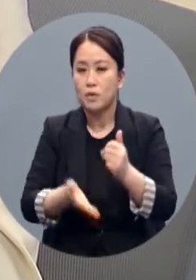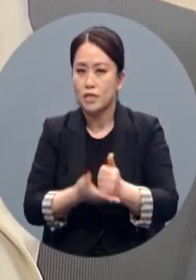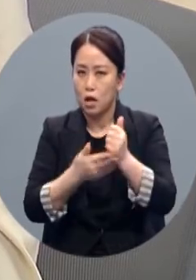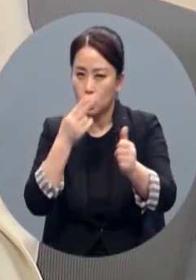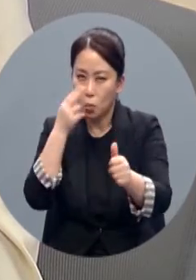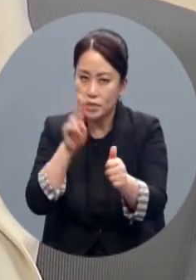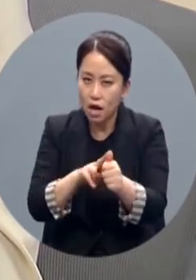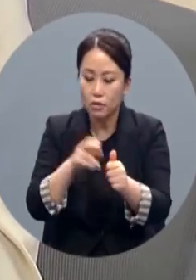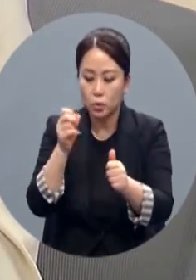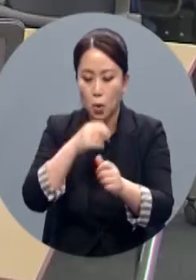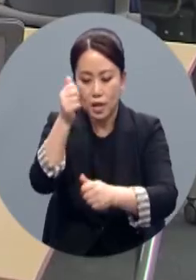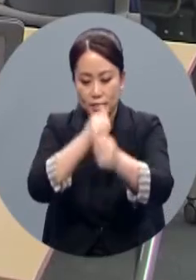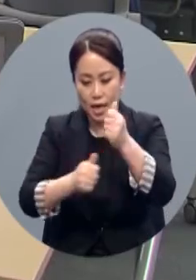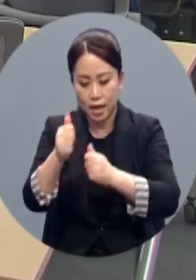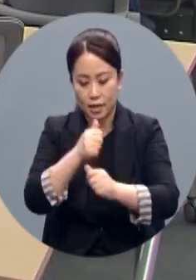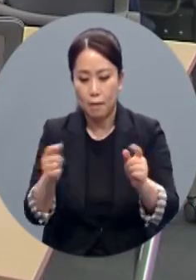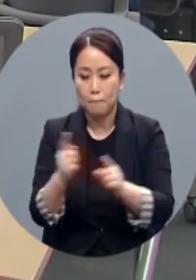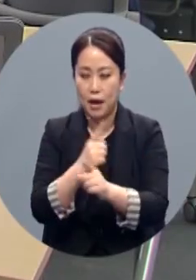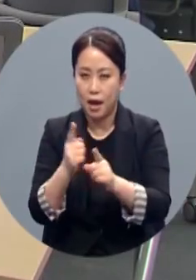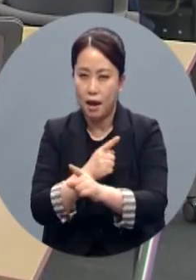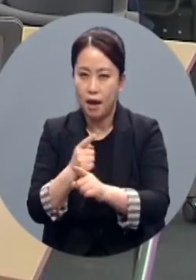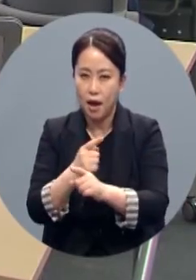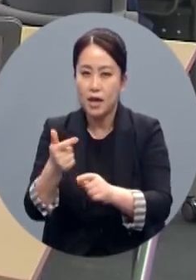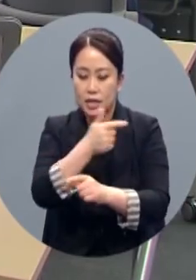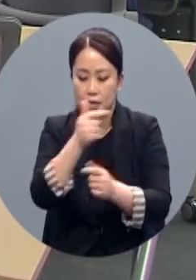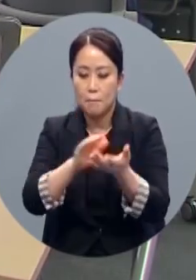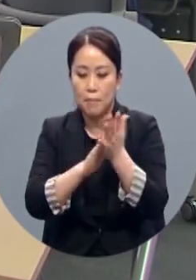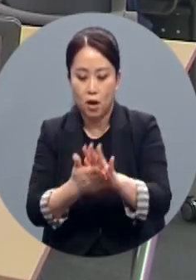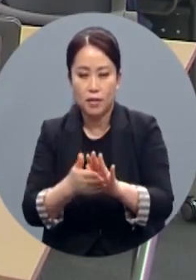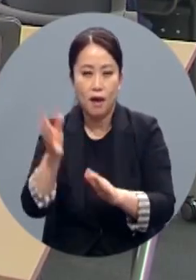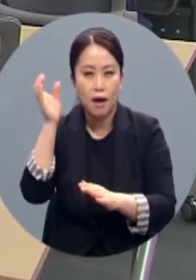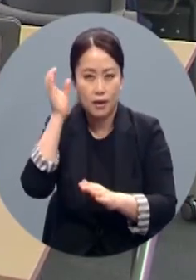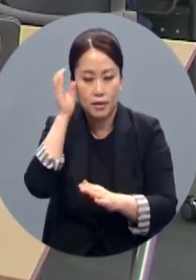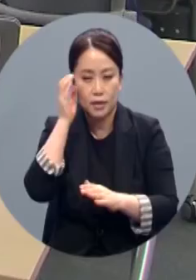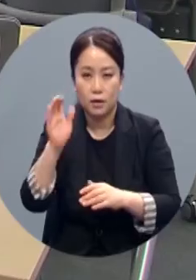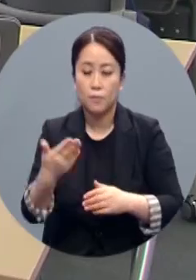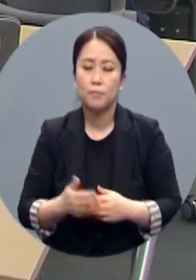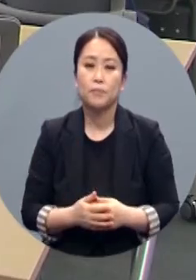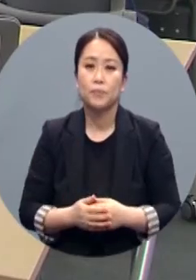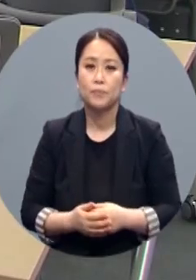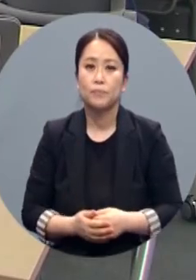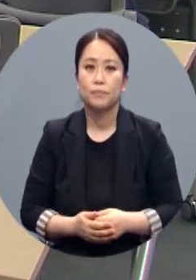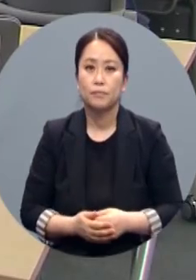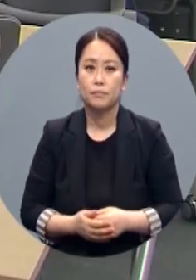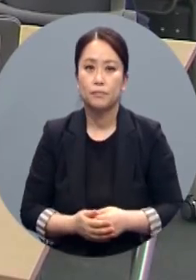지역 정가의 대대적인 변화가 예상됩니다. MBC 뉴스 민성빈입니다.